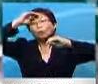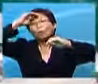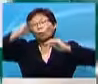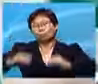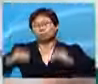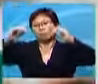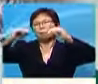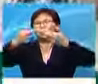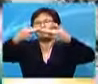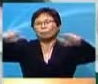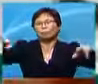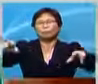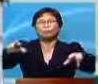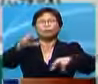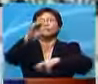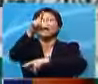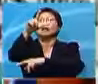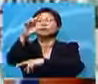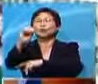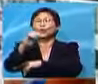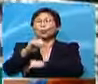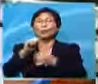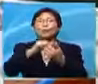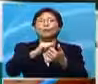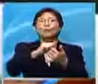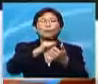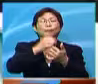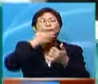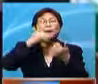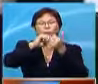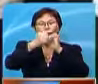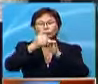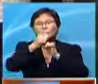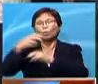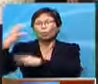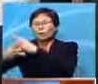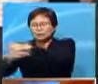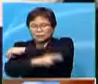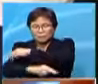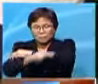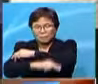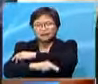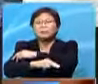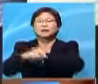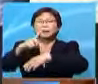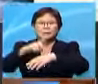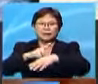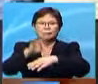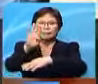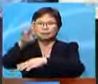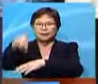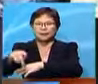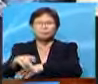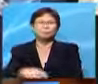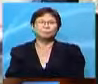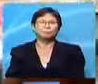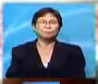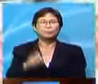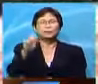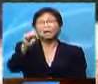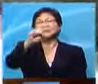disempurnakan esco belia sukan kebudayaan dan warisan Negeri Datuk zulkurnain kamisan di Batu Pahat